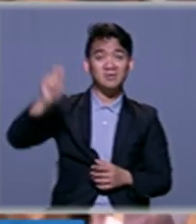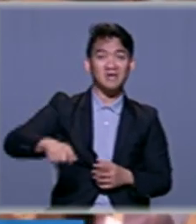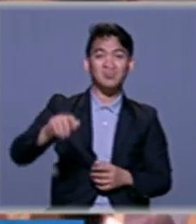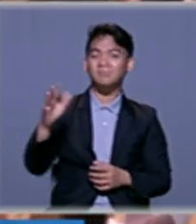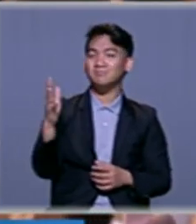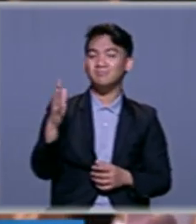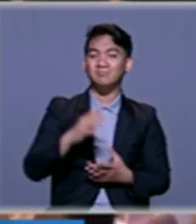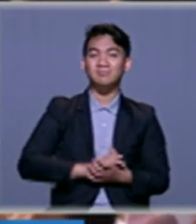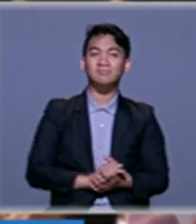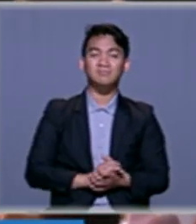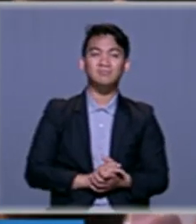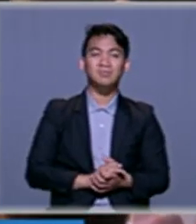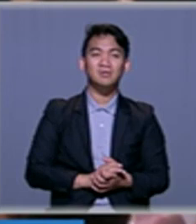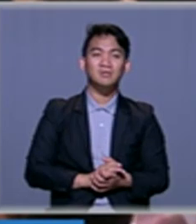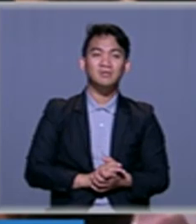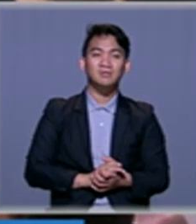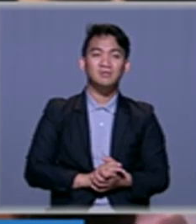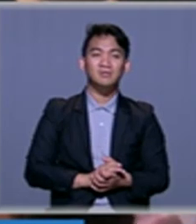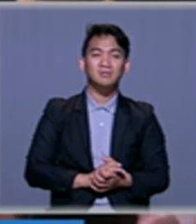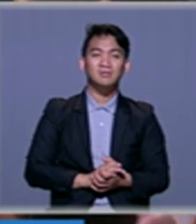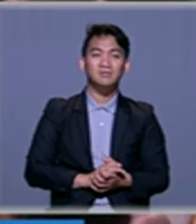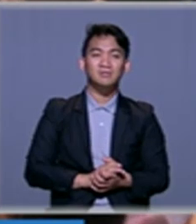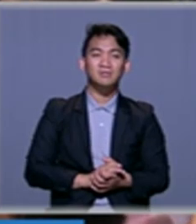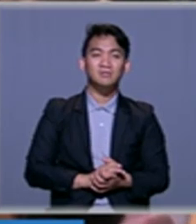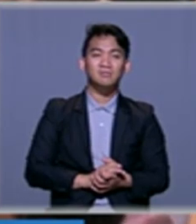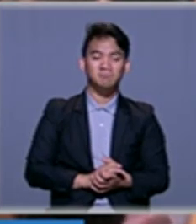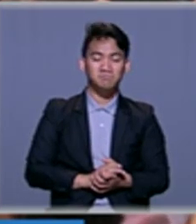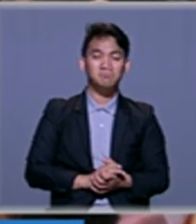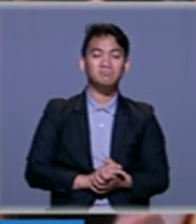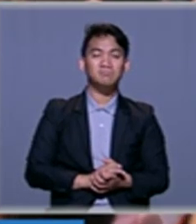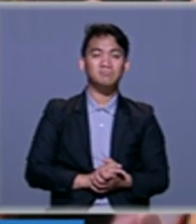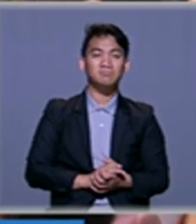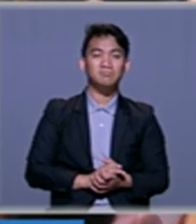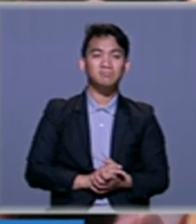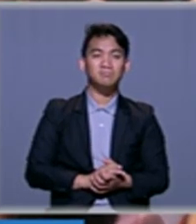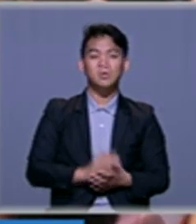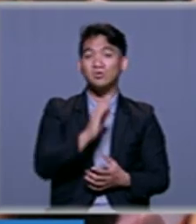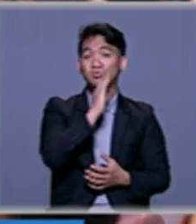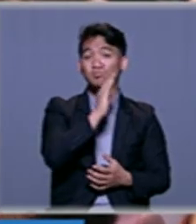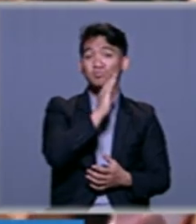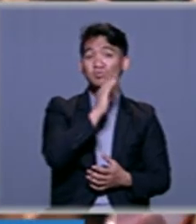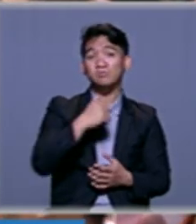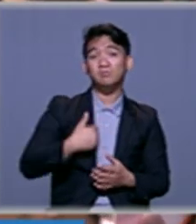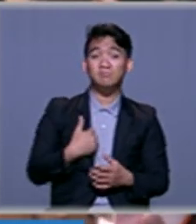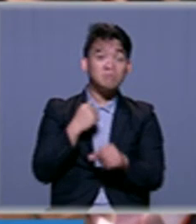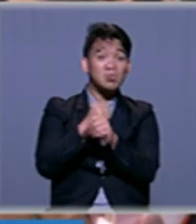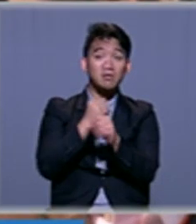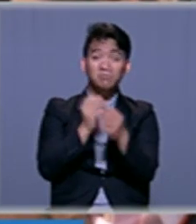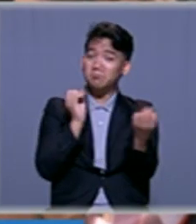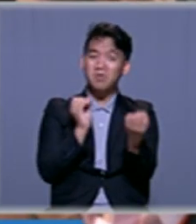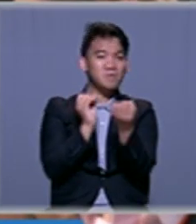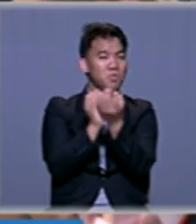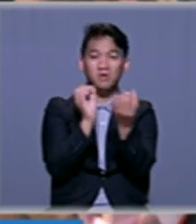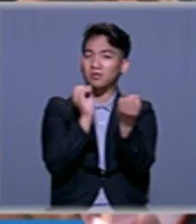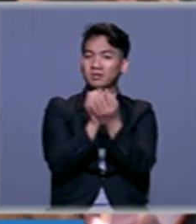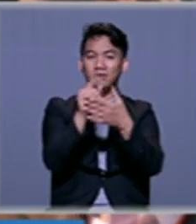ครับดังนั้นถ้าไม่คดีไม่ถึงที่สุดแล้วก็จะไม่มีผลอะไรกับการเลือกตั้งครับไม่มีผ